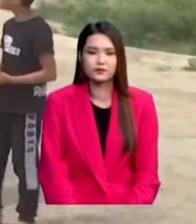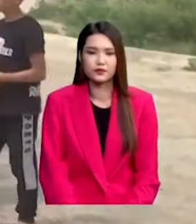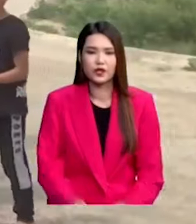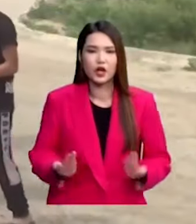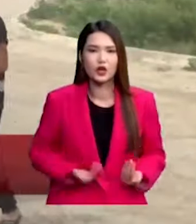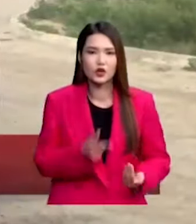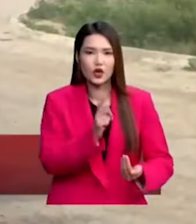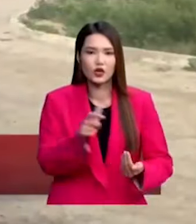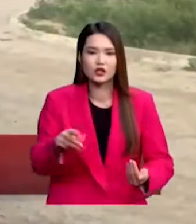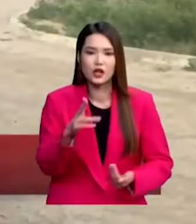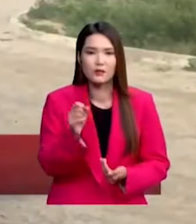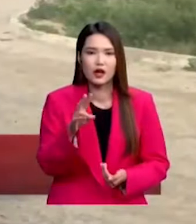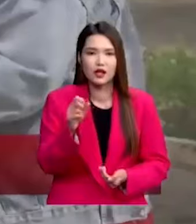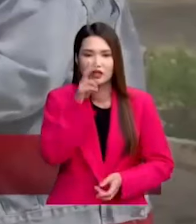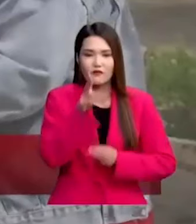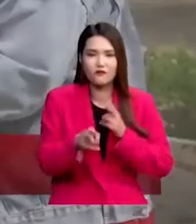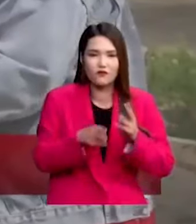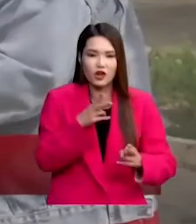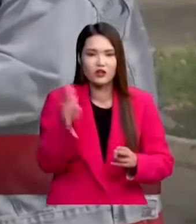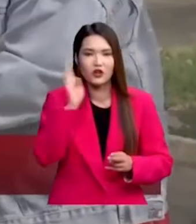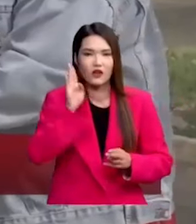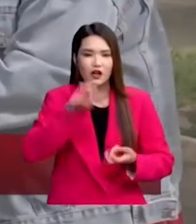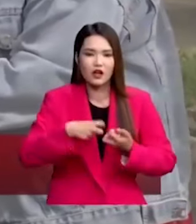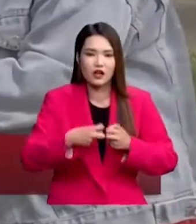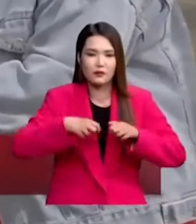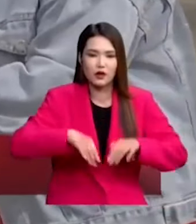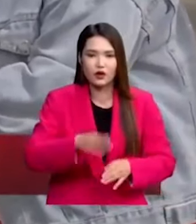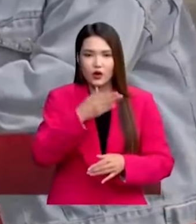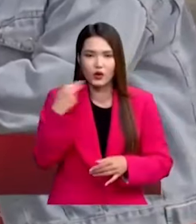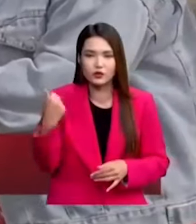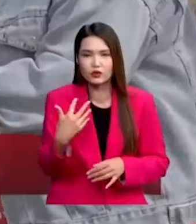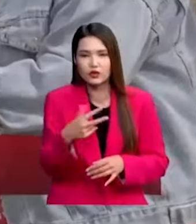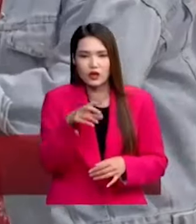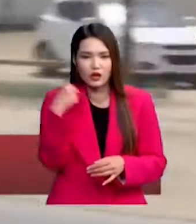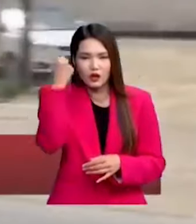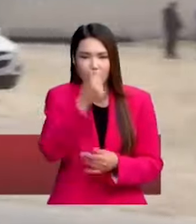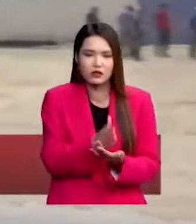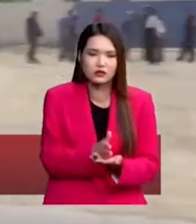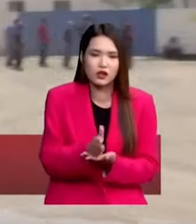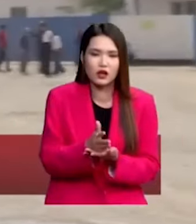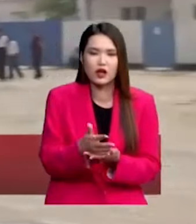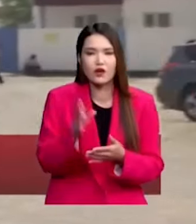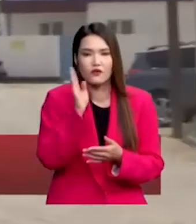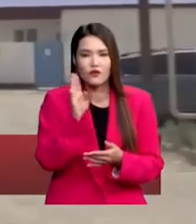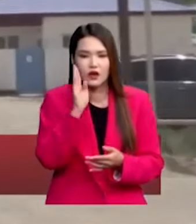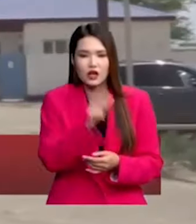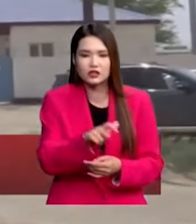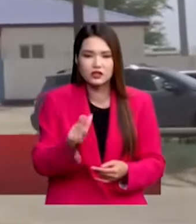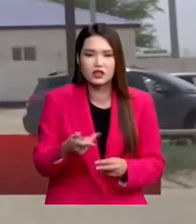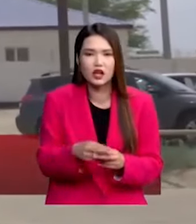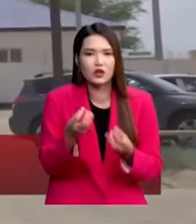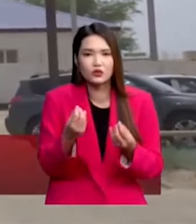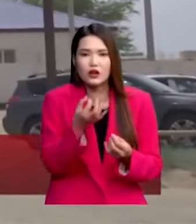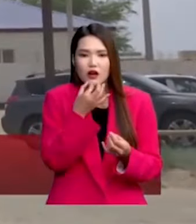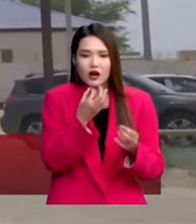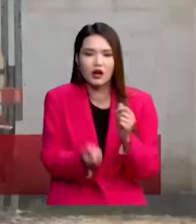Жители села Баянды возмущены, что проблема с водоснабжением не решается третий год. Людям приходится заказывать водовозы. По словам сельчан, лето еще не